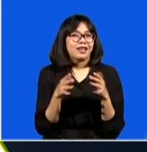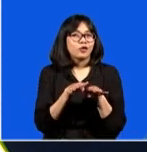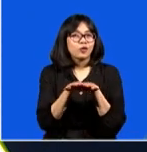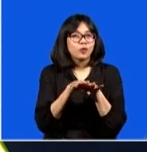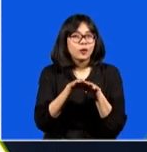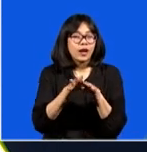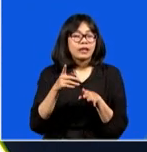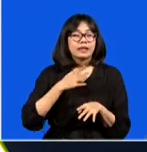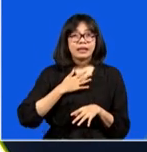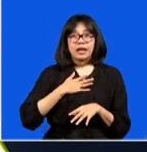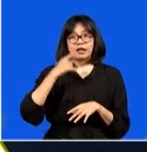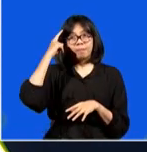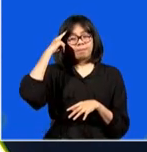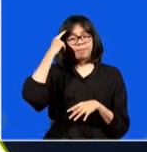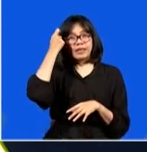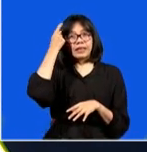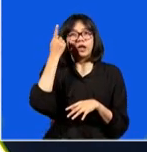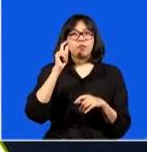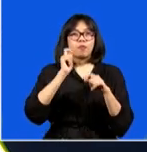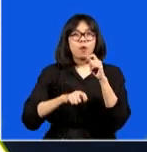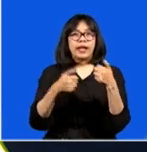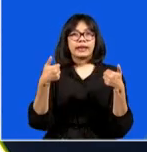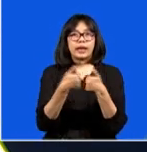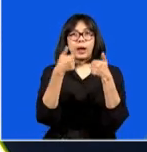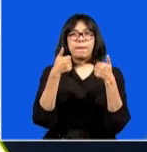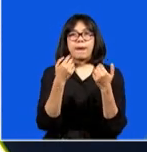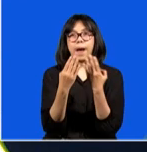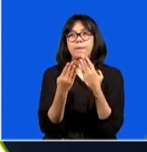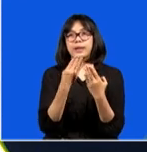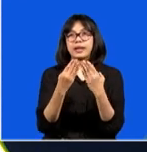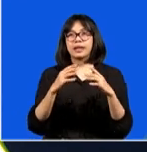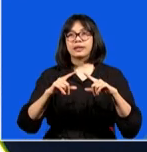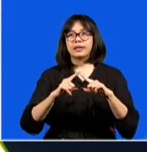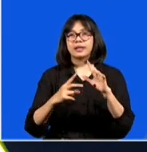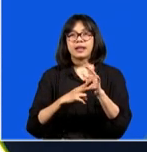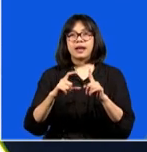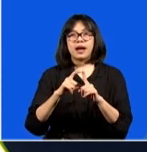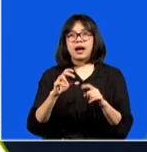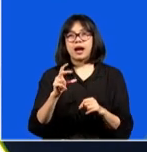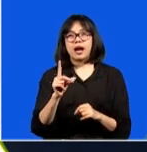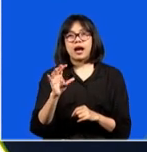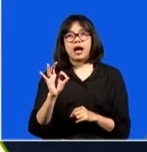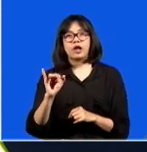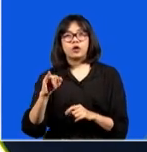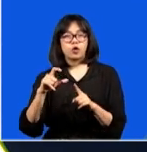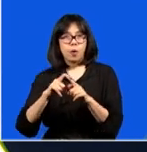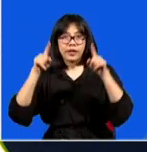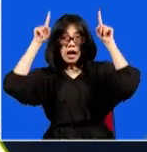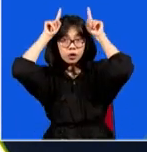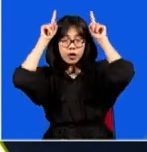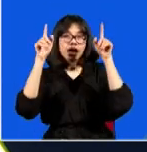sebuah game aplikasi berbasis Android yang dapat diakses oleh murid dengan tanpa menggunakan kuota